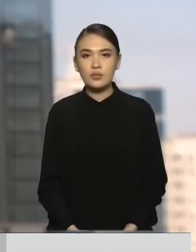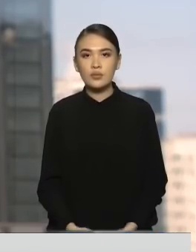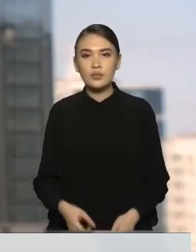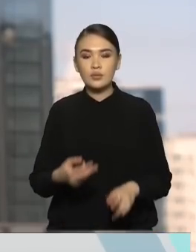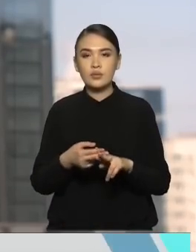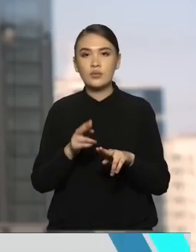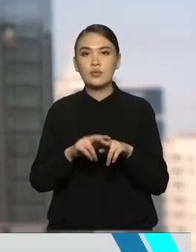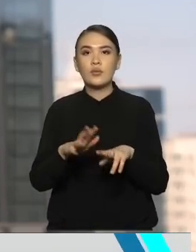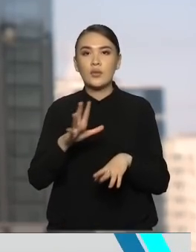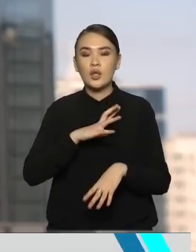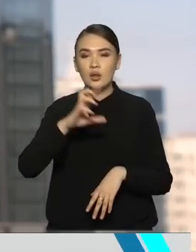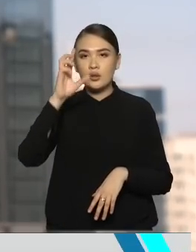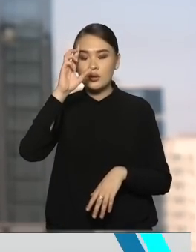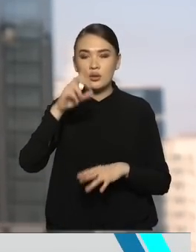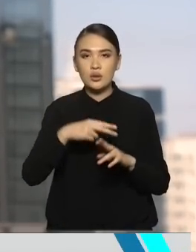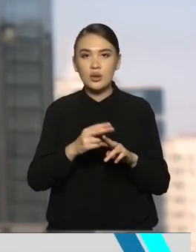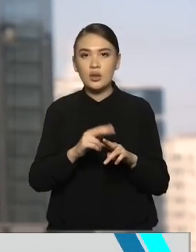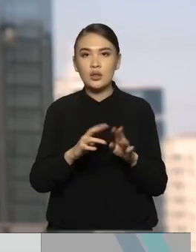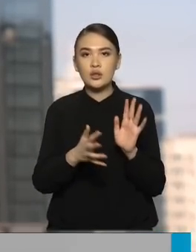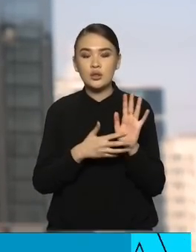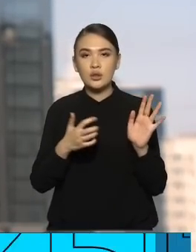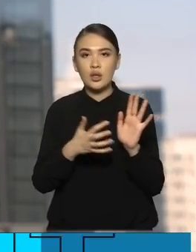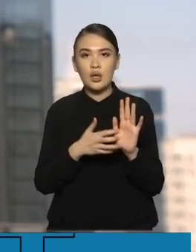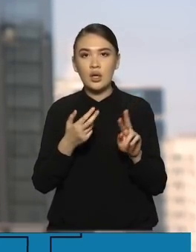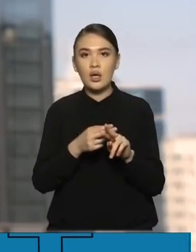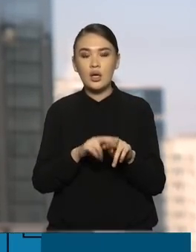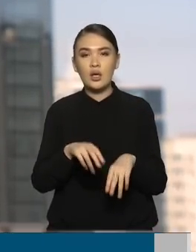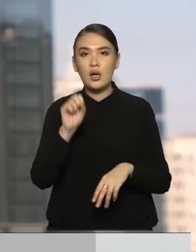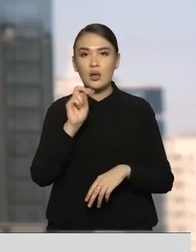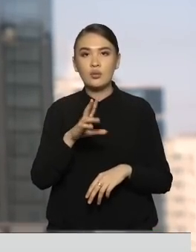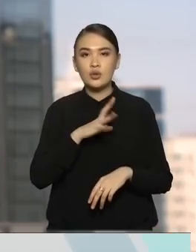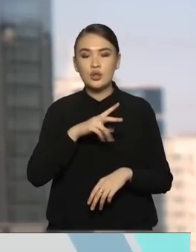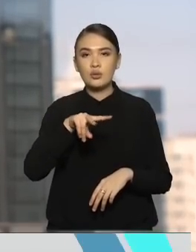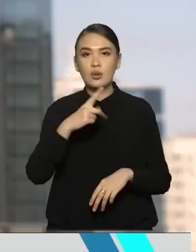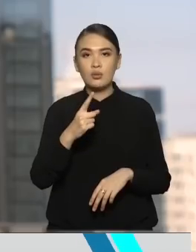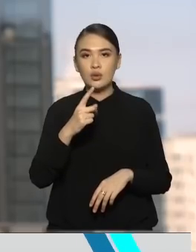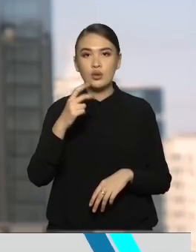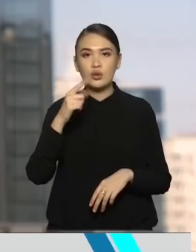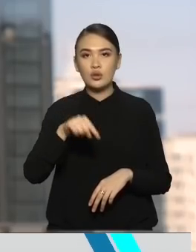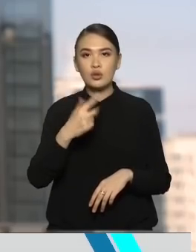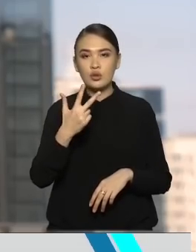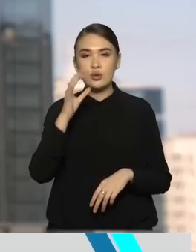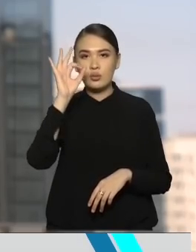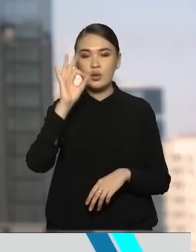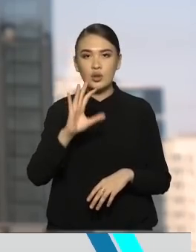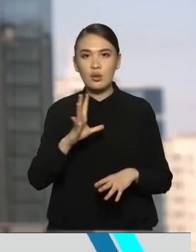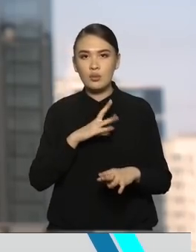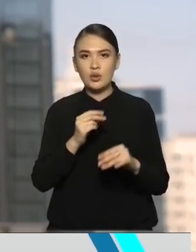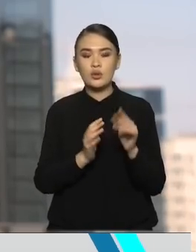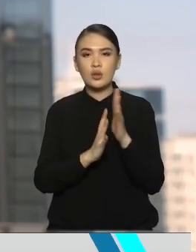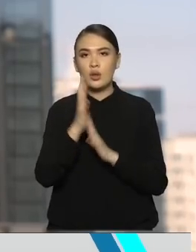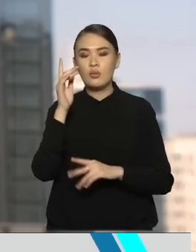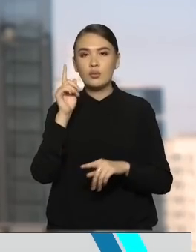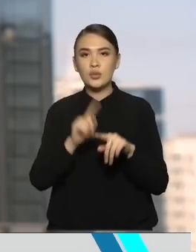İnflasyonun tejeude hükümetin hareketi jetkiliksiz bolup otur. Ağpan ayında şektin şıgıp 21,3%'a bırak jetken. Saldarınan